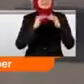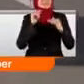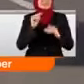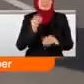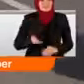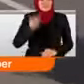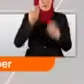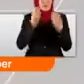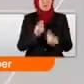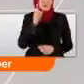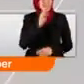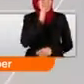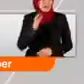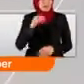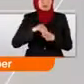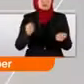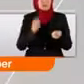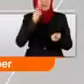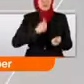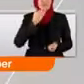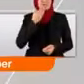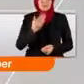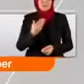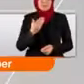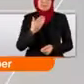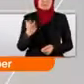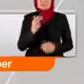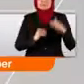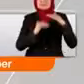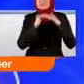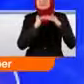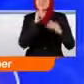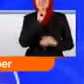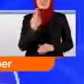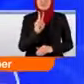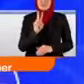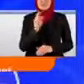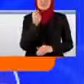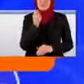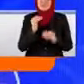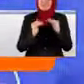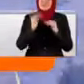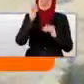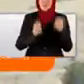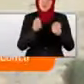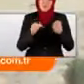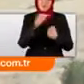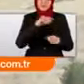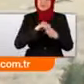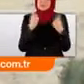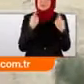Bakanı Süleyman Soylu vermişti sürat kilometre 121 bir miktar arttırma konusunda olabilir için böyle bir yetkimiz